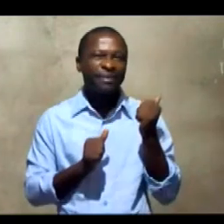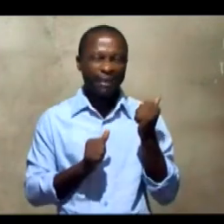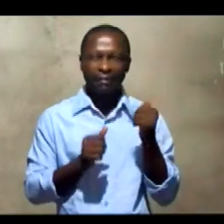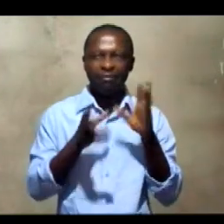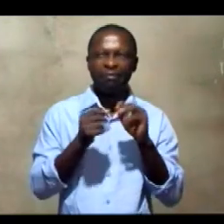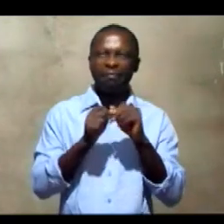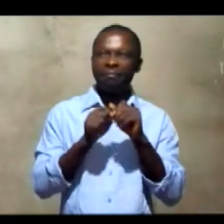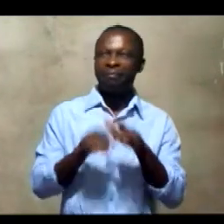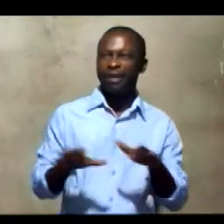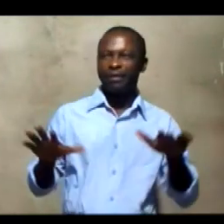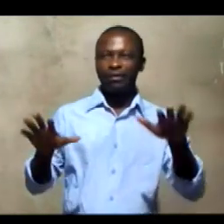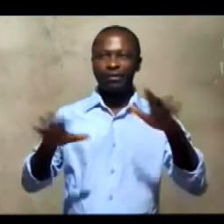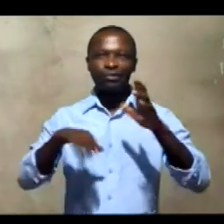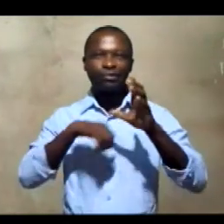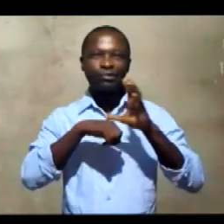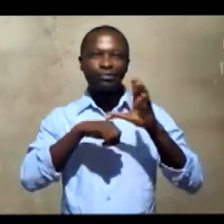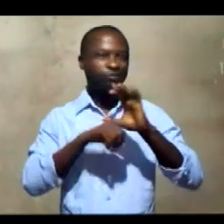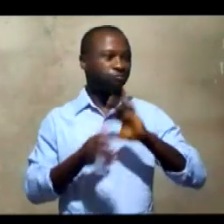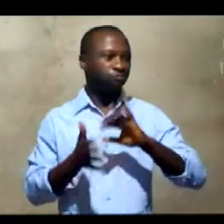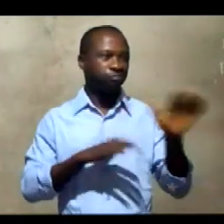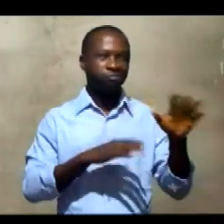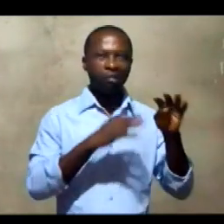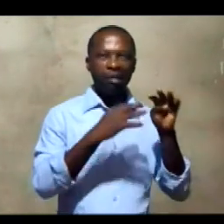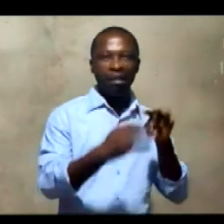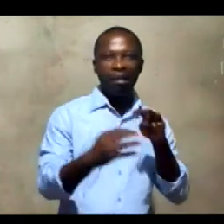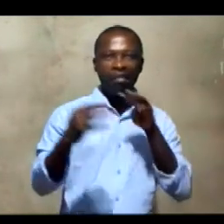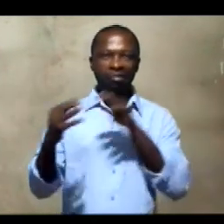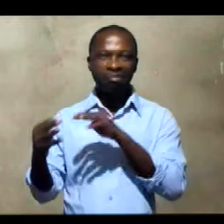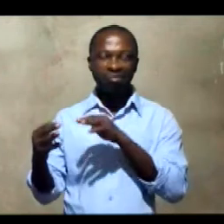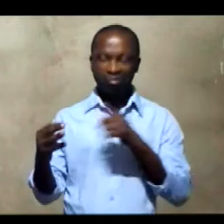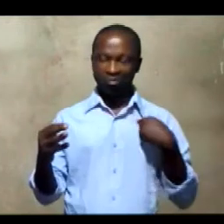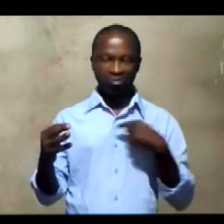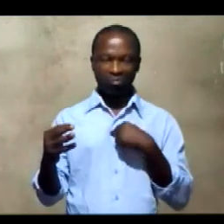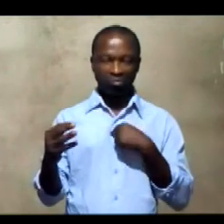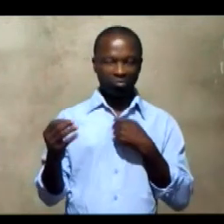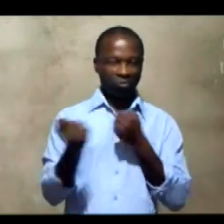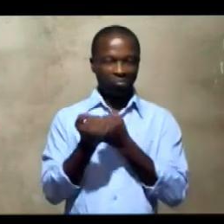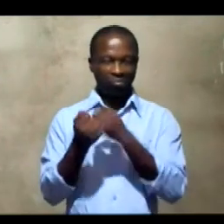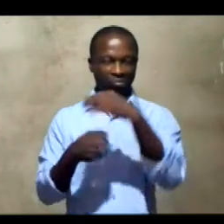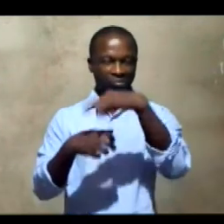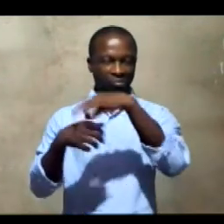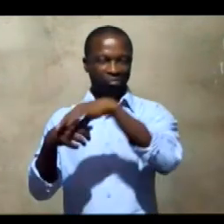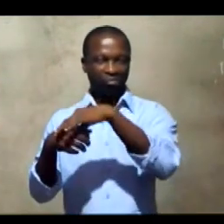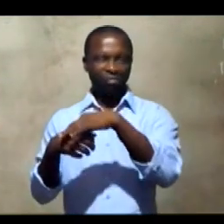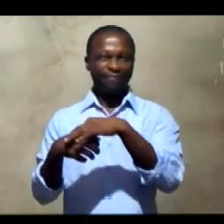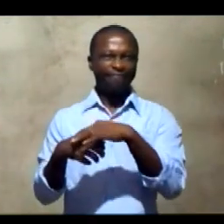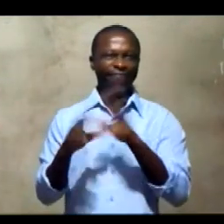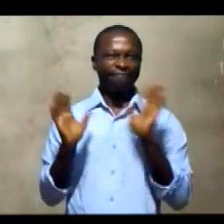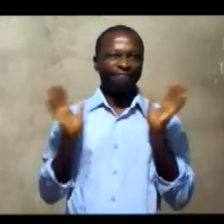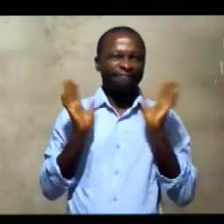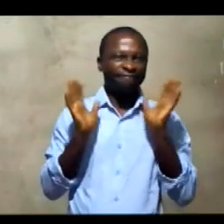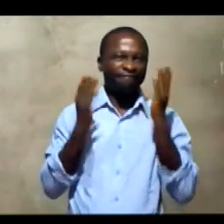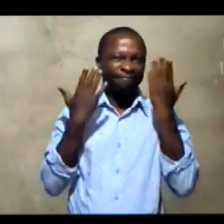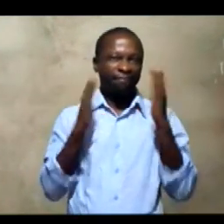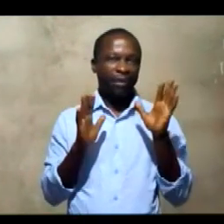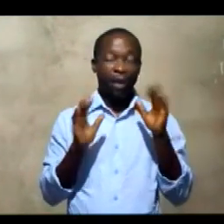contexte de guerre et de critique sur le processus électoral. D'autres estiment que le MRC s'est rétracté